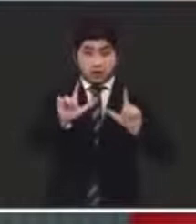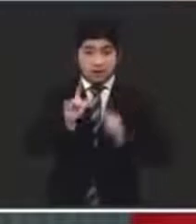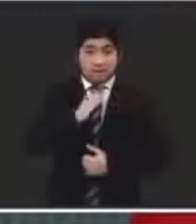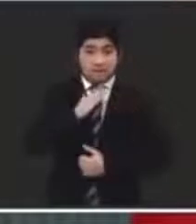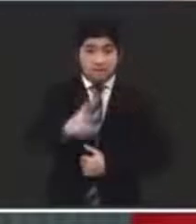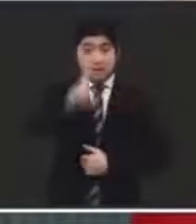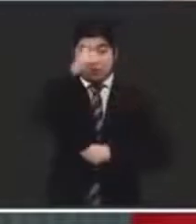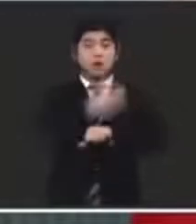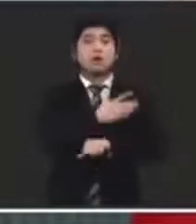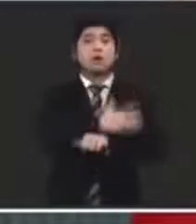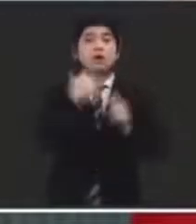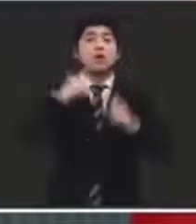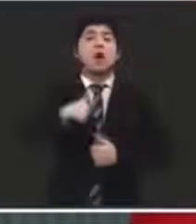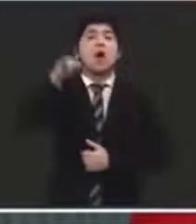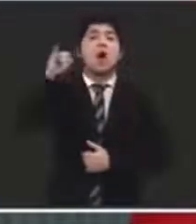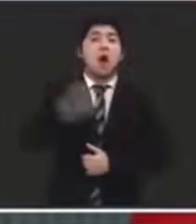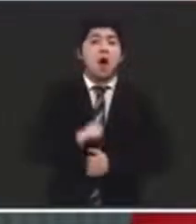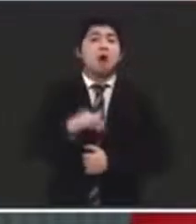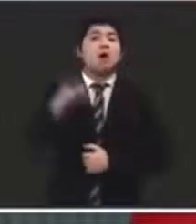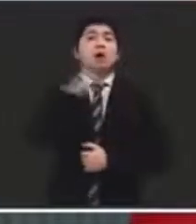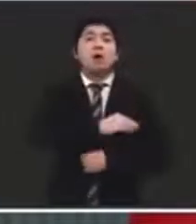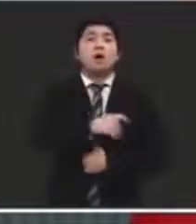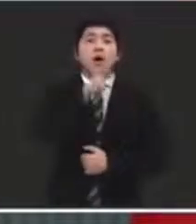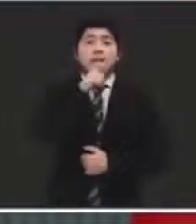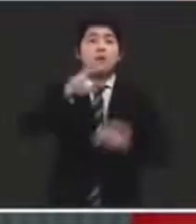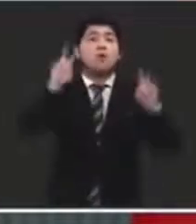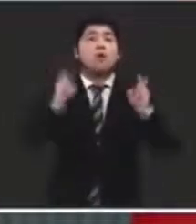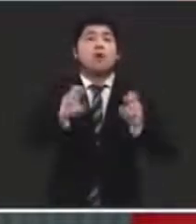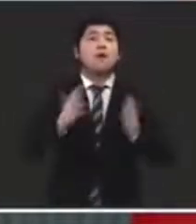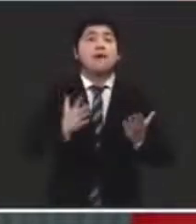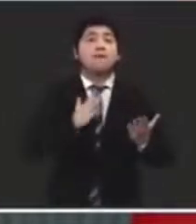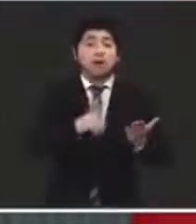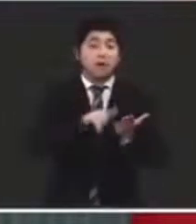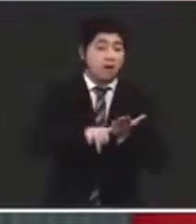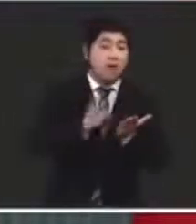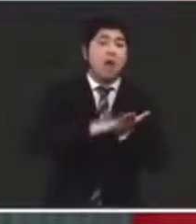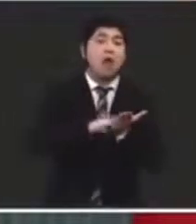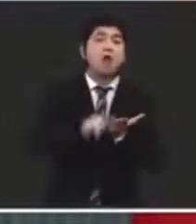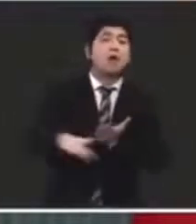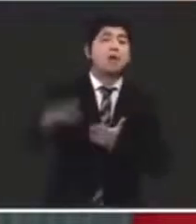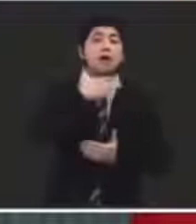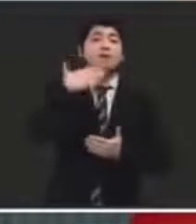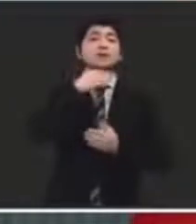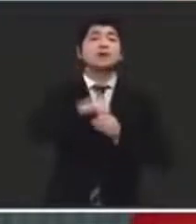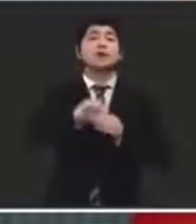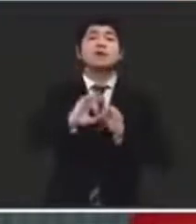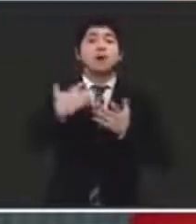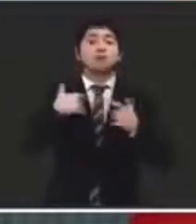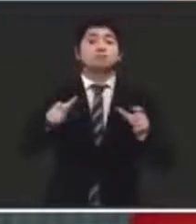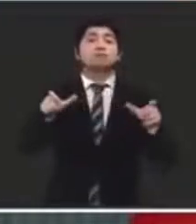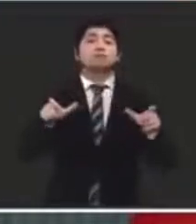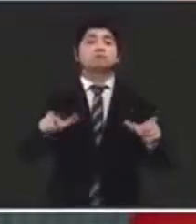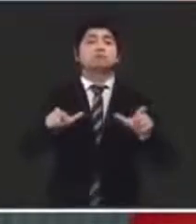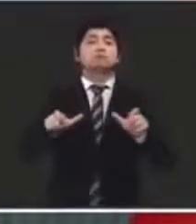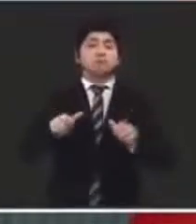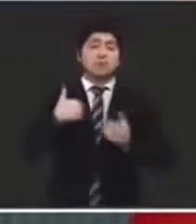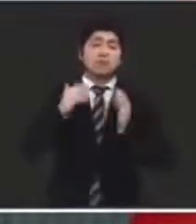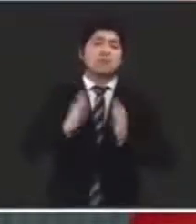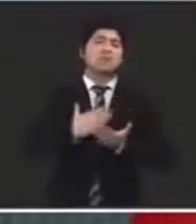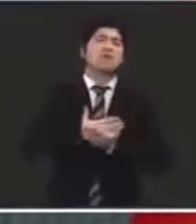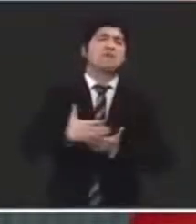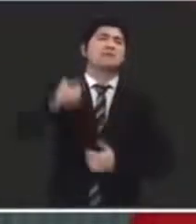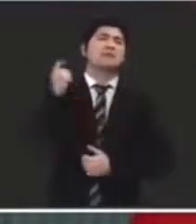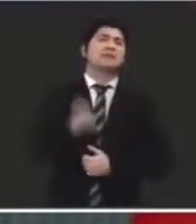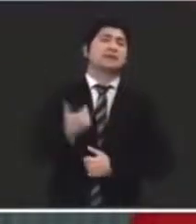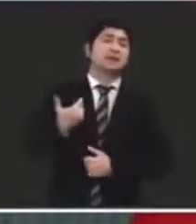ülkemizin hak ve menfaatlerini elimizdeki Tüm imkanları kullanarak savunmaktan geri kalmayız